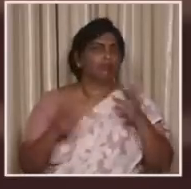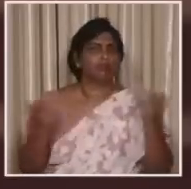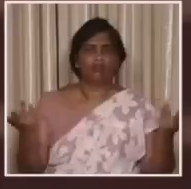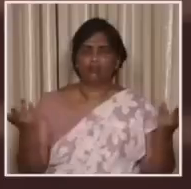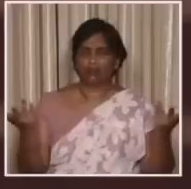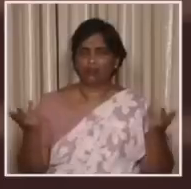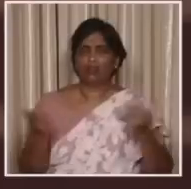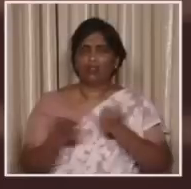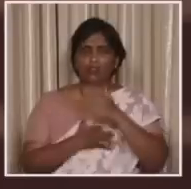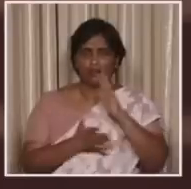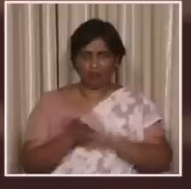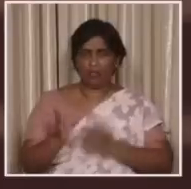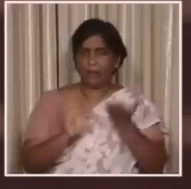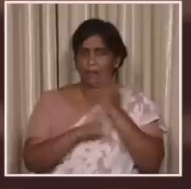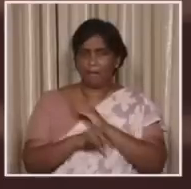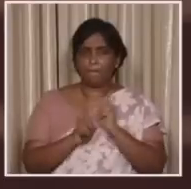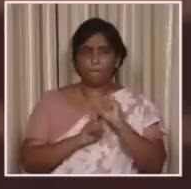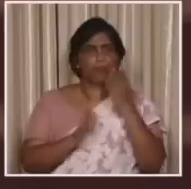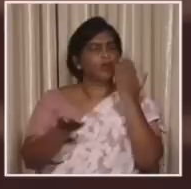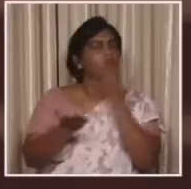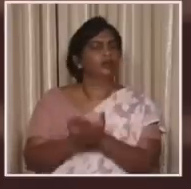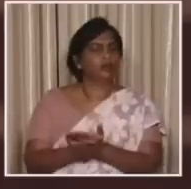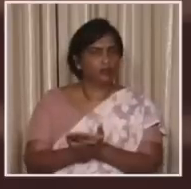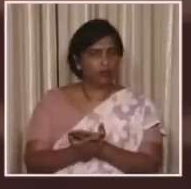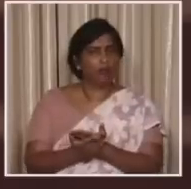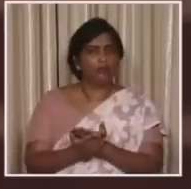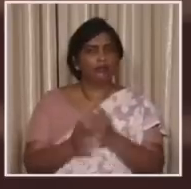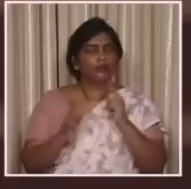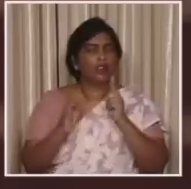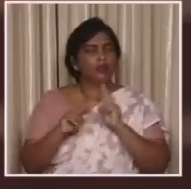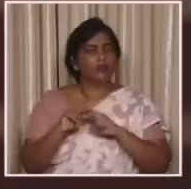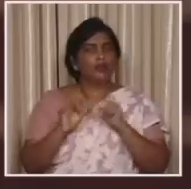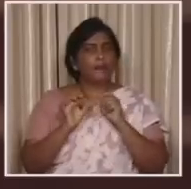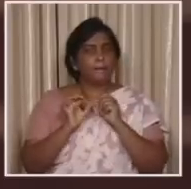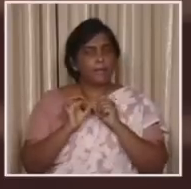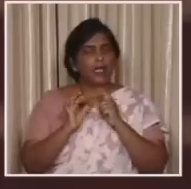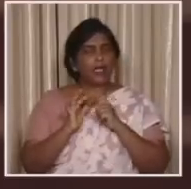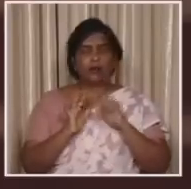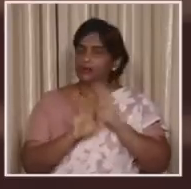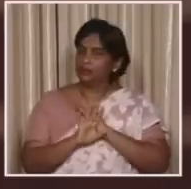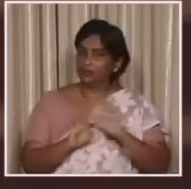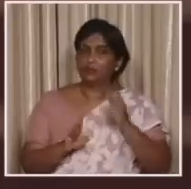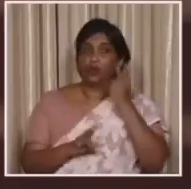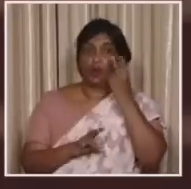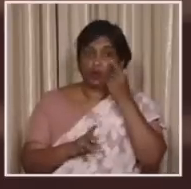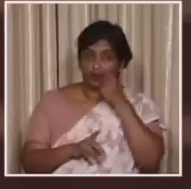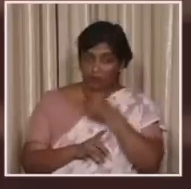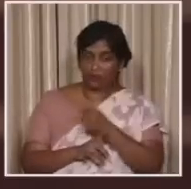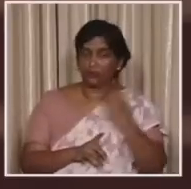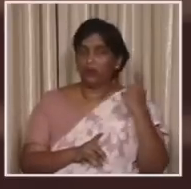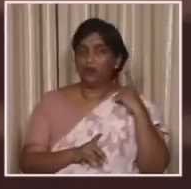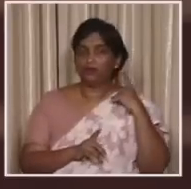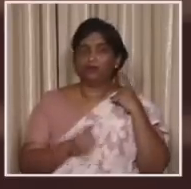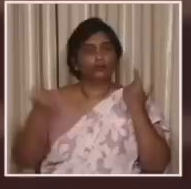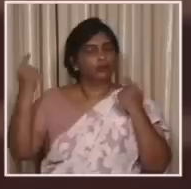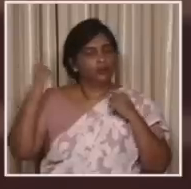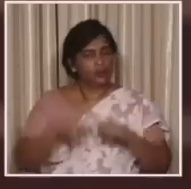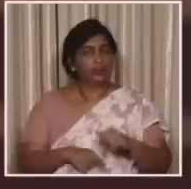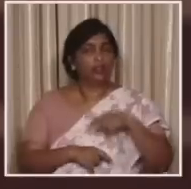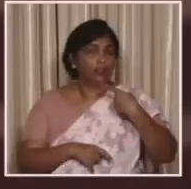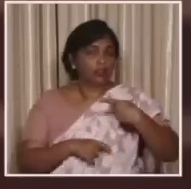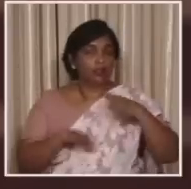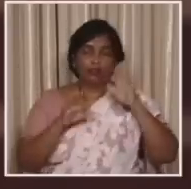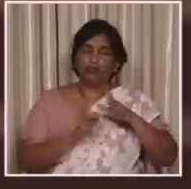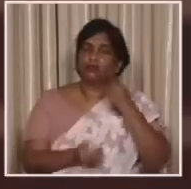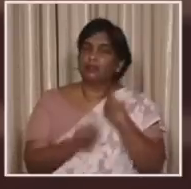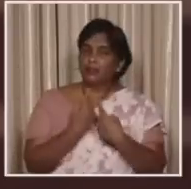කියලා ඒ ලියුම මම ගිය පාරත් මේකේ සභාගත කරා. හරි FBI එකක් එපා. ඊළඟට ඔස්ට්‍රේලියානු ආරක්ෂක අංශවලින් ඇවිල්ලා මේ දවස් ගානක්